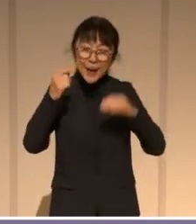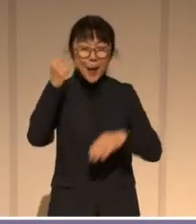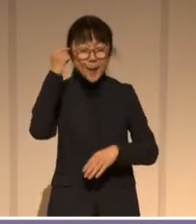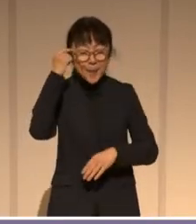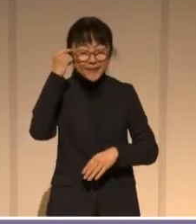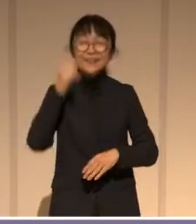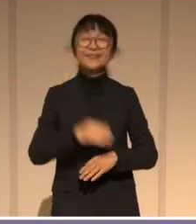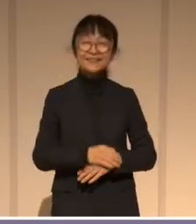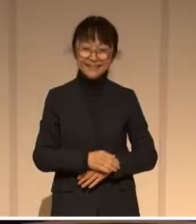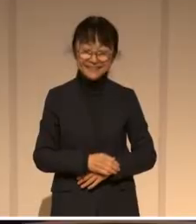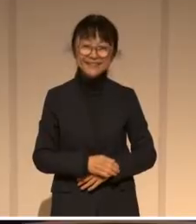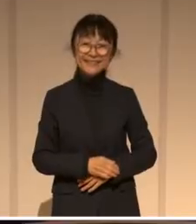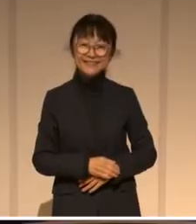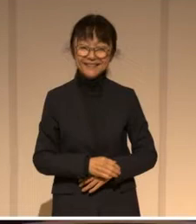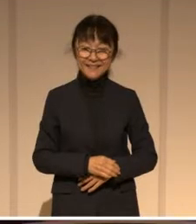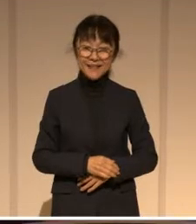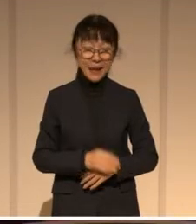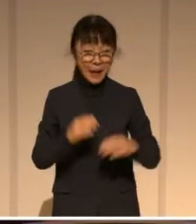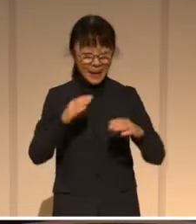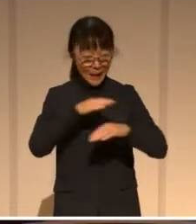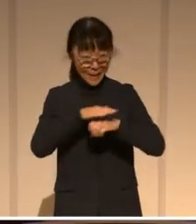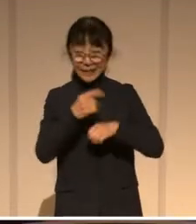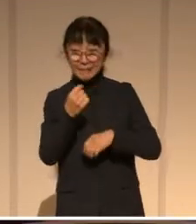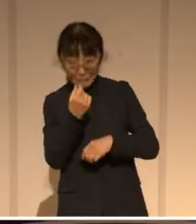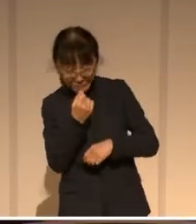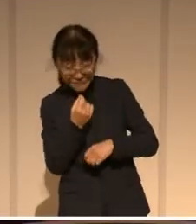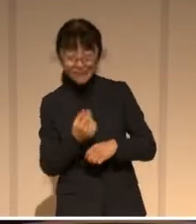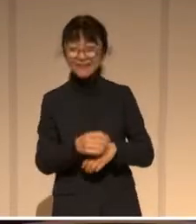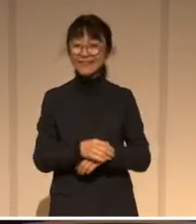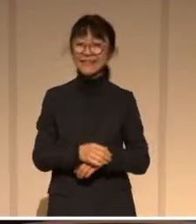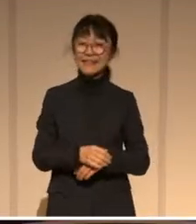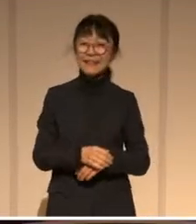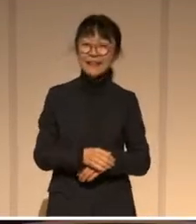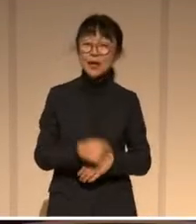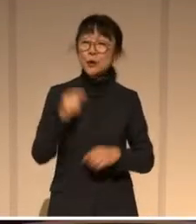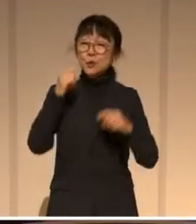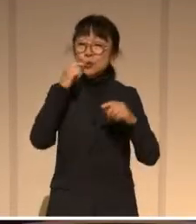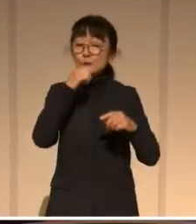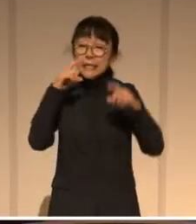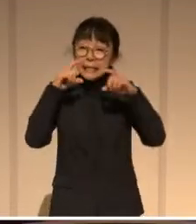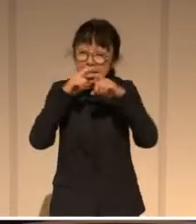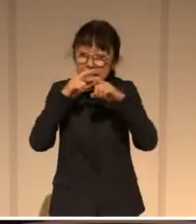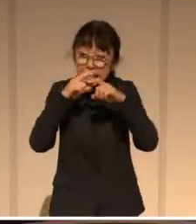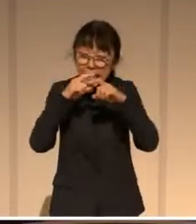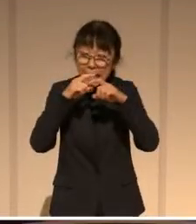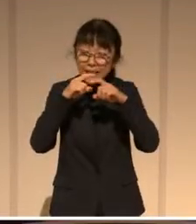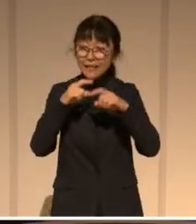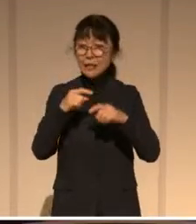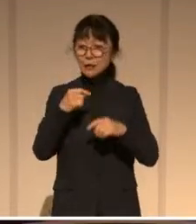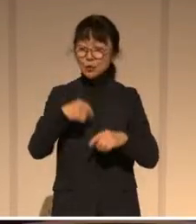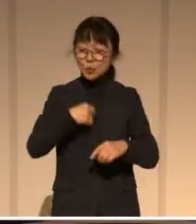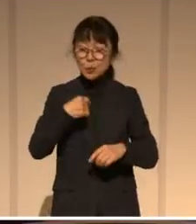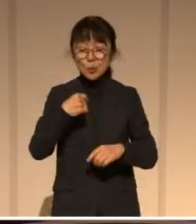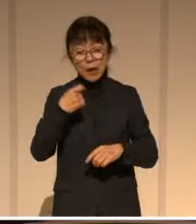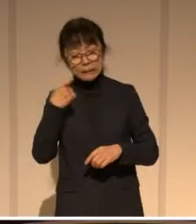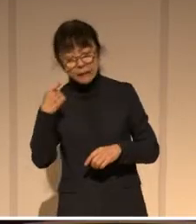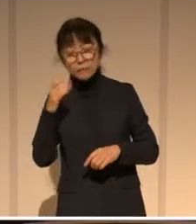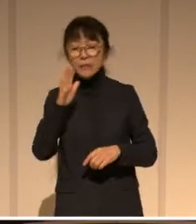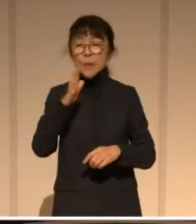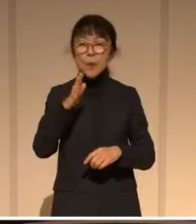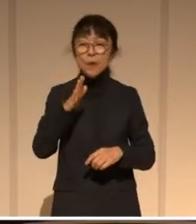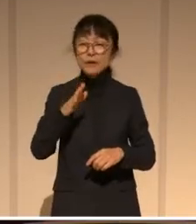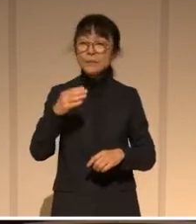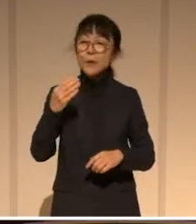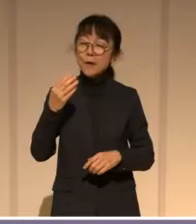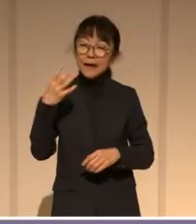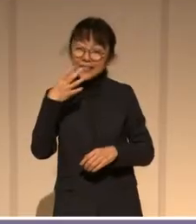いやーものすごく可愛いですよ北薗あの口が小さい子が自分では気になるとかもしれないんですけどそれが多分チャームポイント